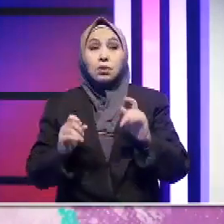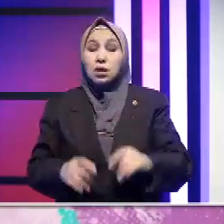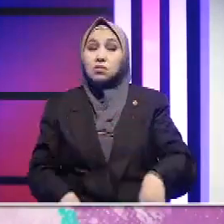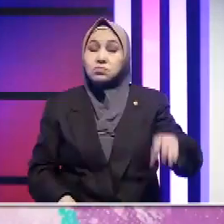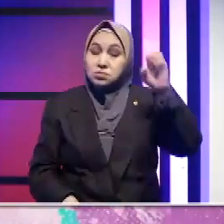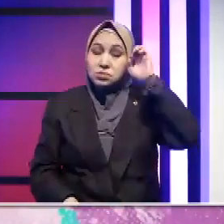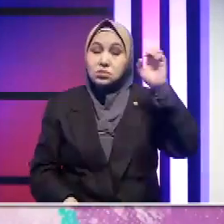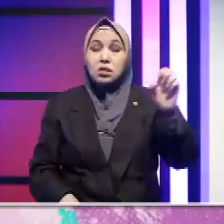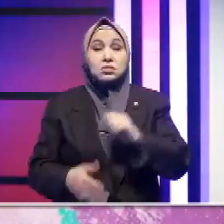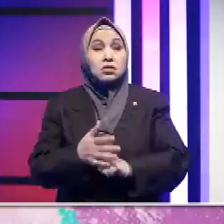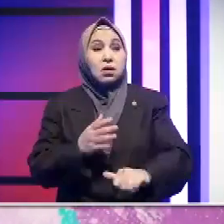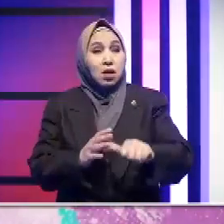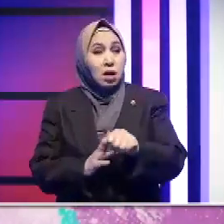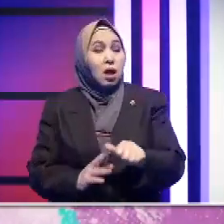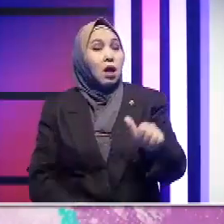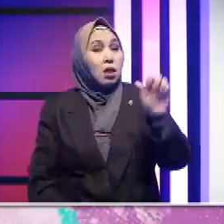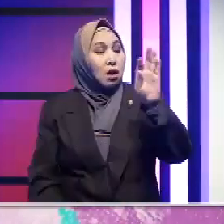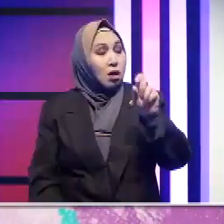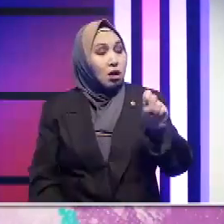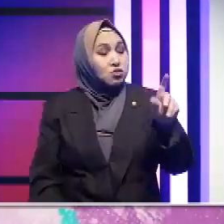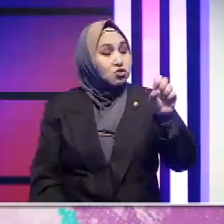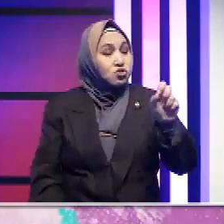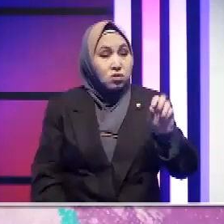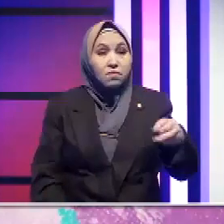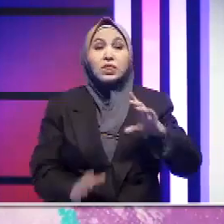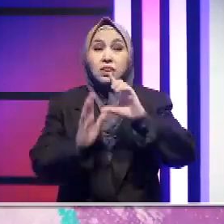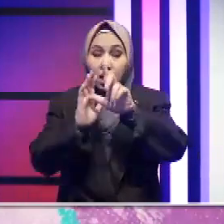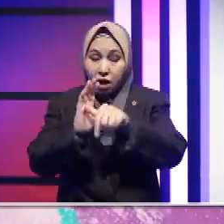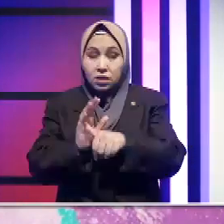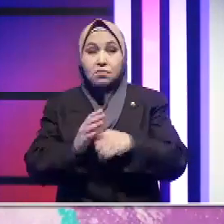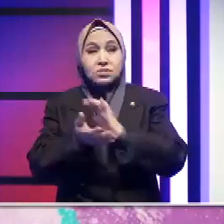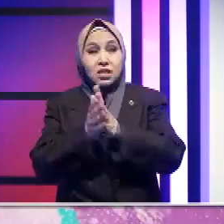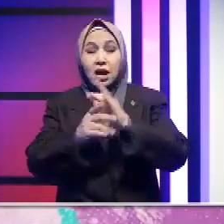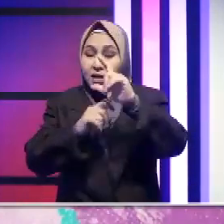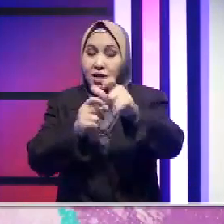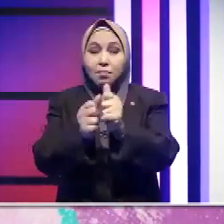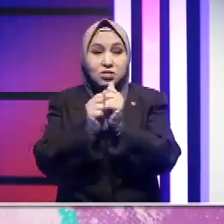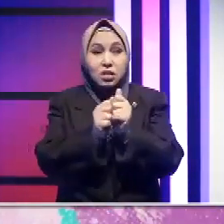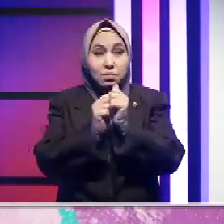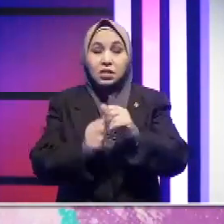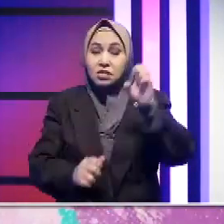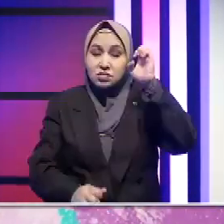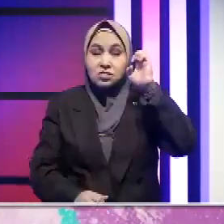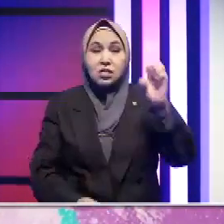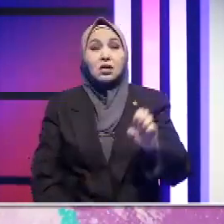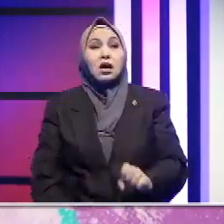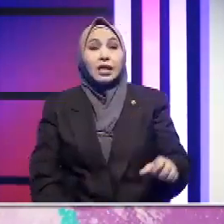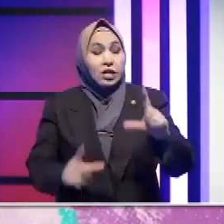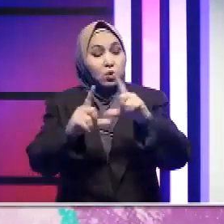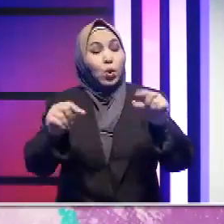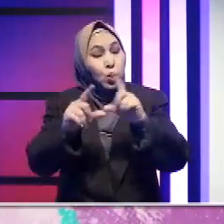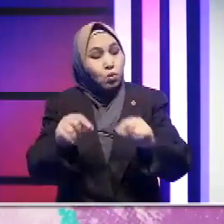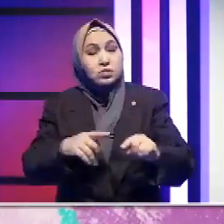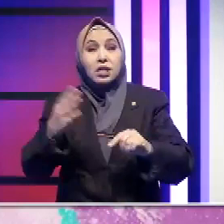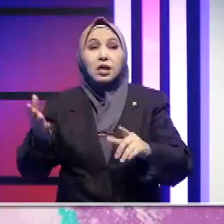tentang surah al-kauthar hadiah kepada jyb-bet